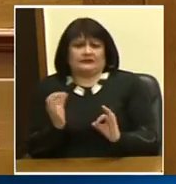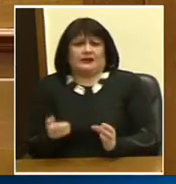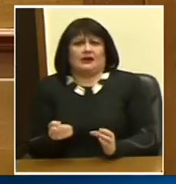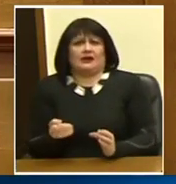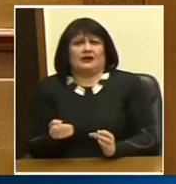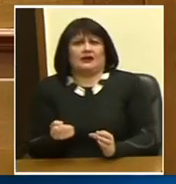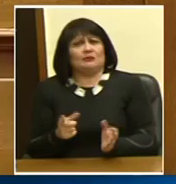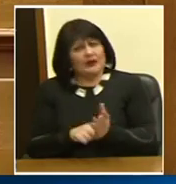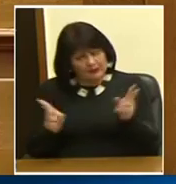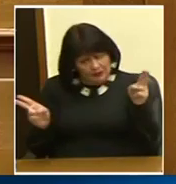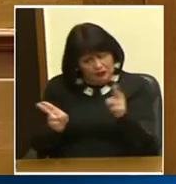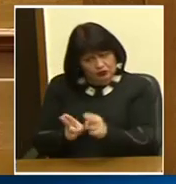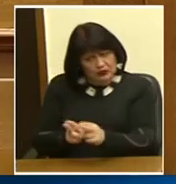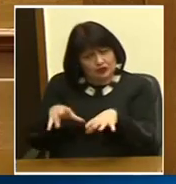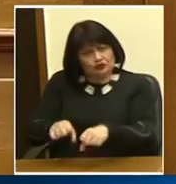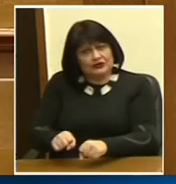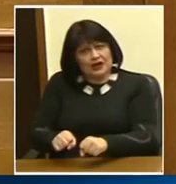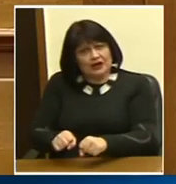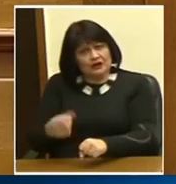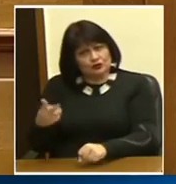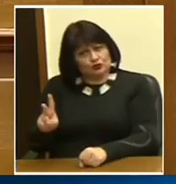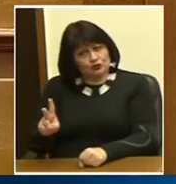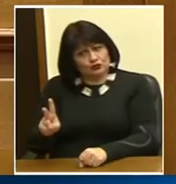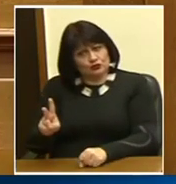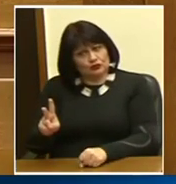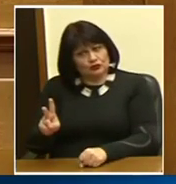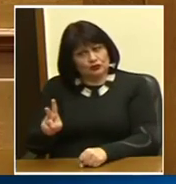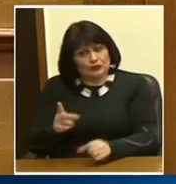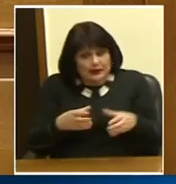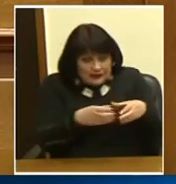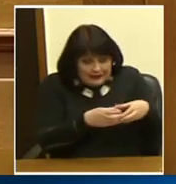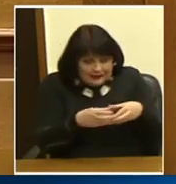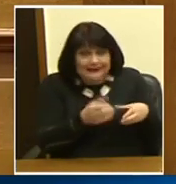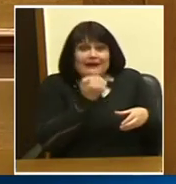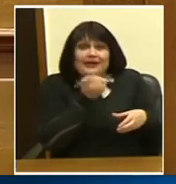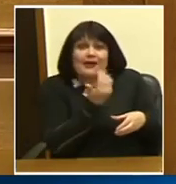να περιορίσουμε την εξουσία σε αυτούς οι οποίοι ξέρουν να μην κάνουν λάθη.